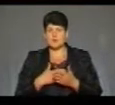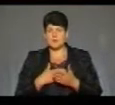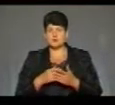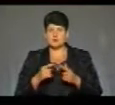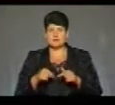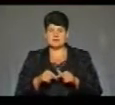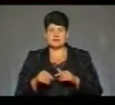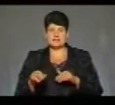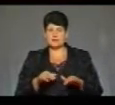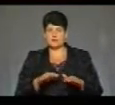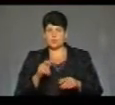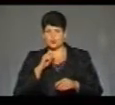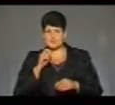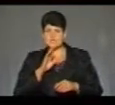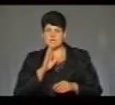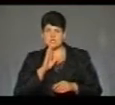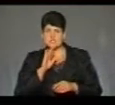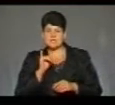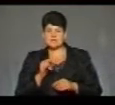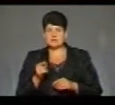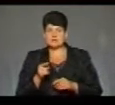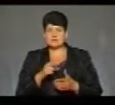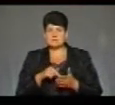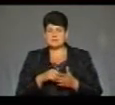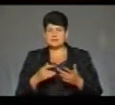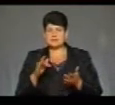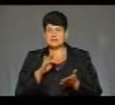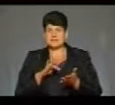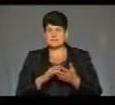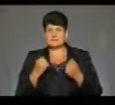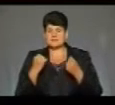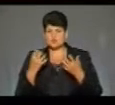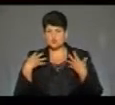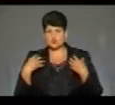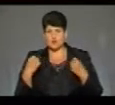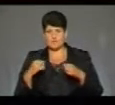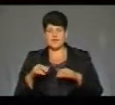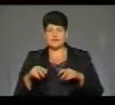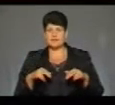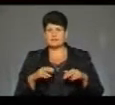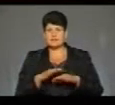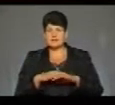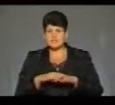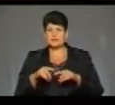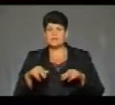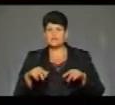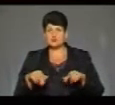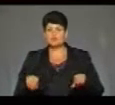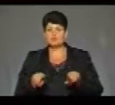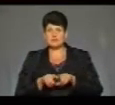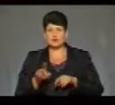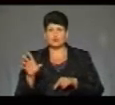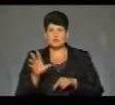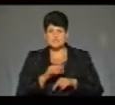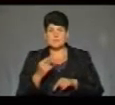українські жінки» в Тернопільській області та Тернопільський міський центр фізичного здоров'я населення. «Танцюю як усі» – перший проєкт в